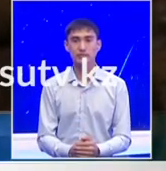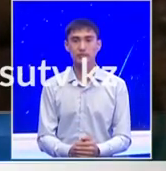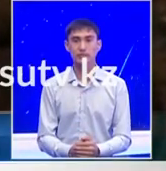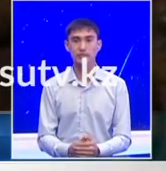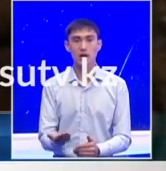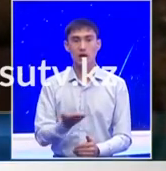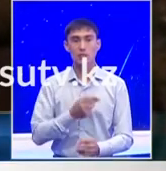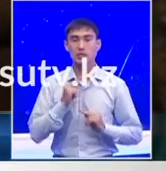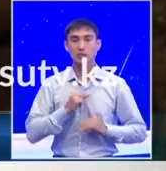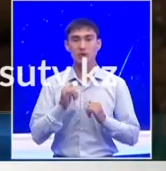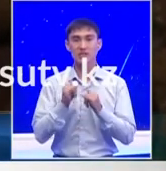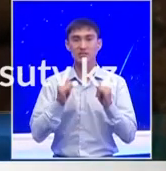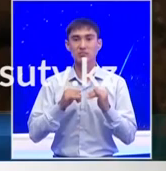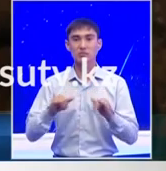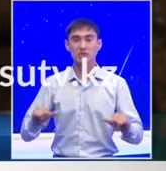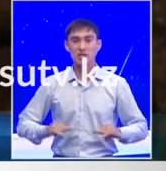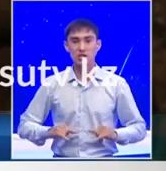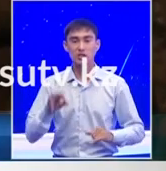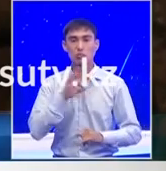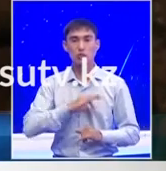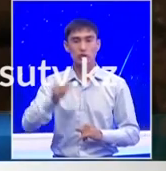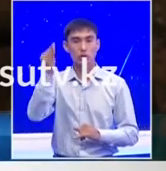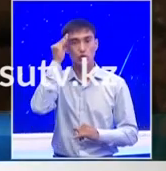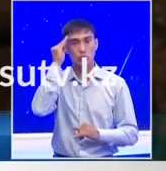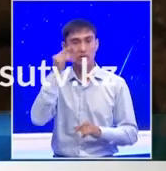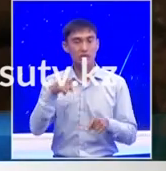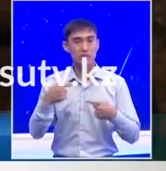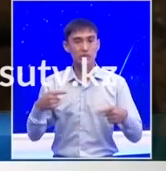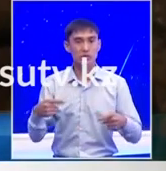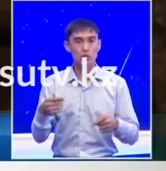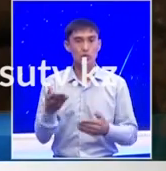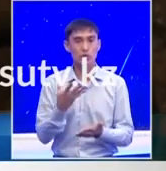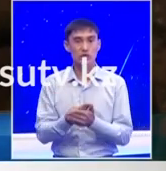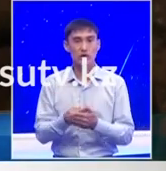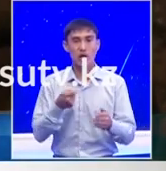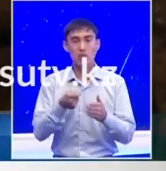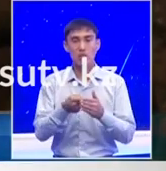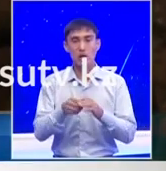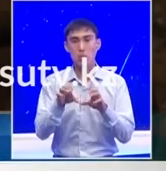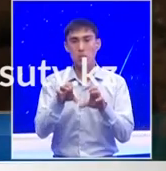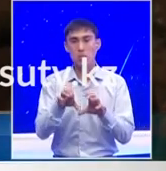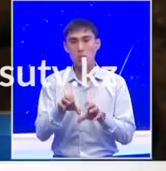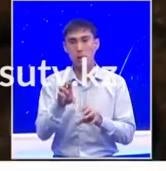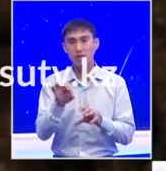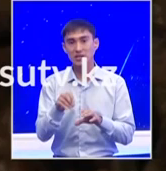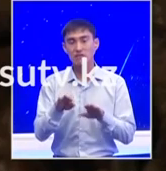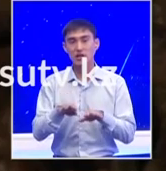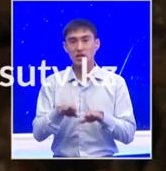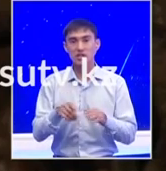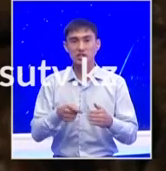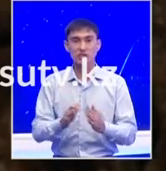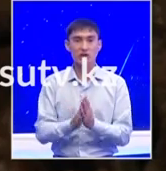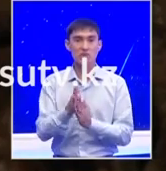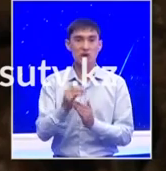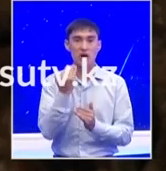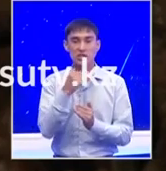Мы занимаемся разведением лошадей, используя научные методы и подходы. У нас своя кормовая база. Выращиваем очень качественные корма.